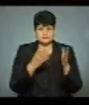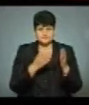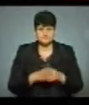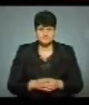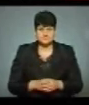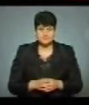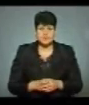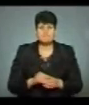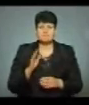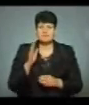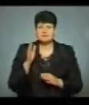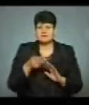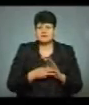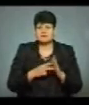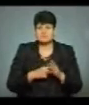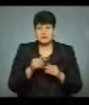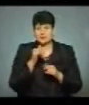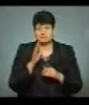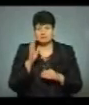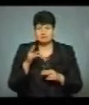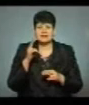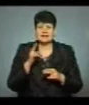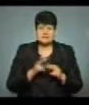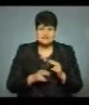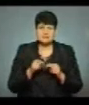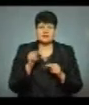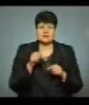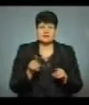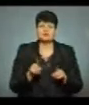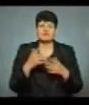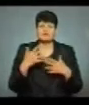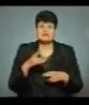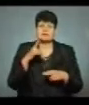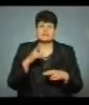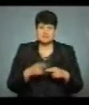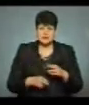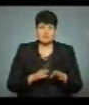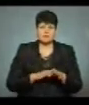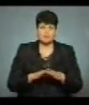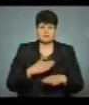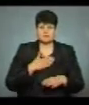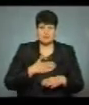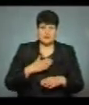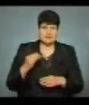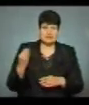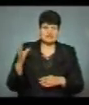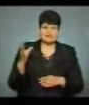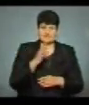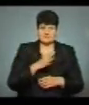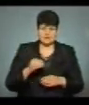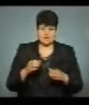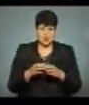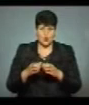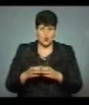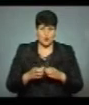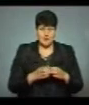по-перше, перспективний план ніколи не може бути кінцевим і таким, що вже завершився і абсолютно задовільняє інтереси всіх громад.